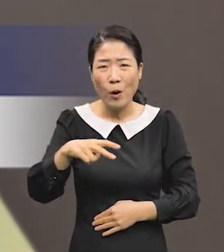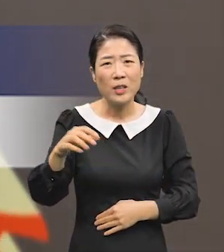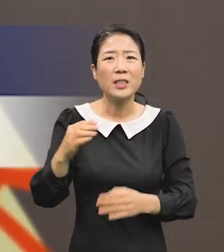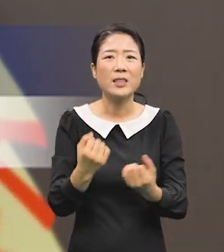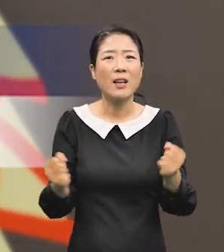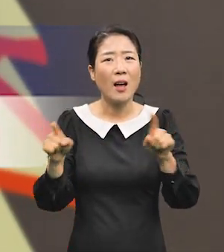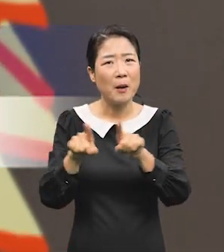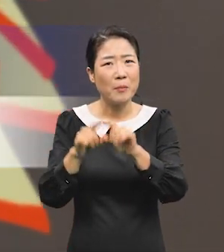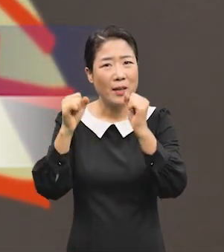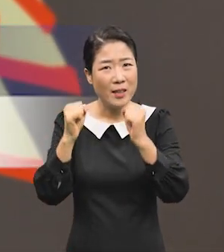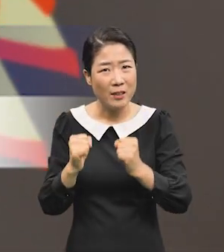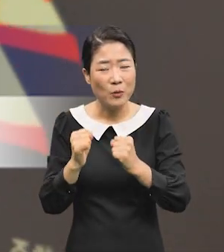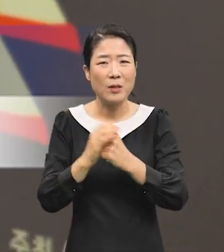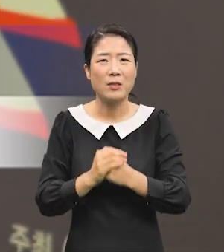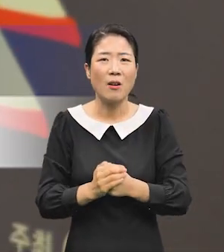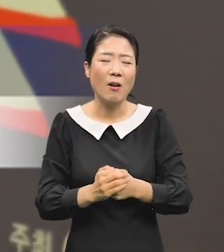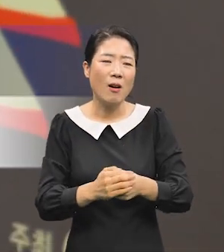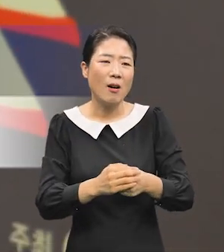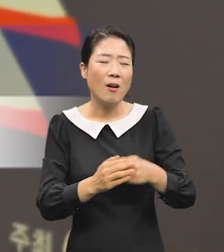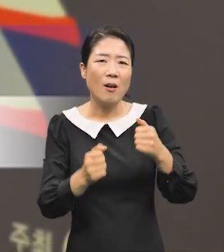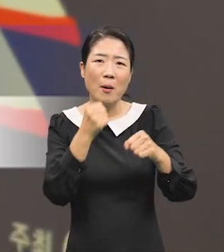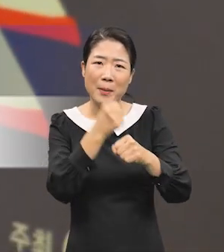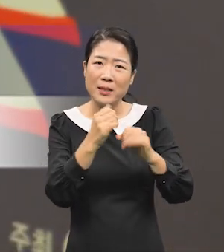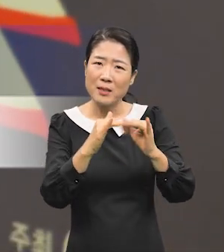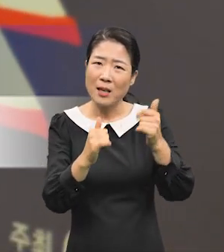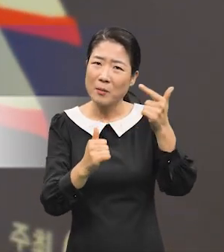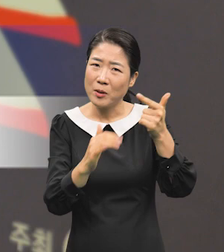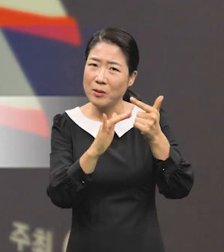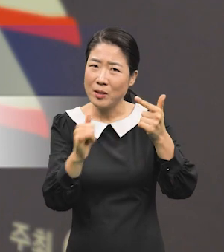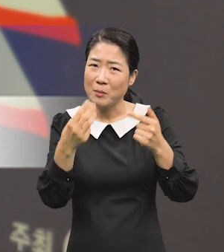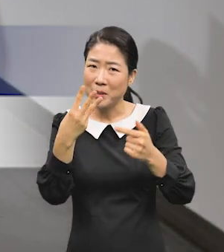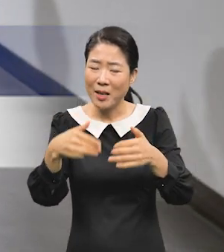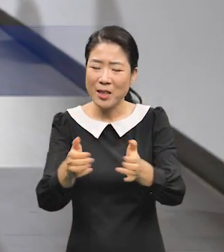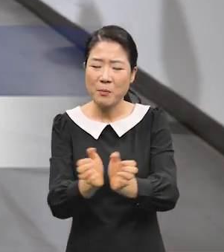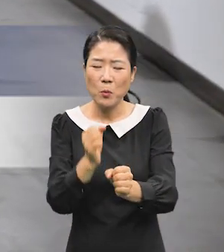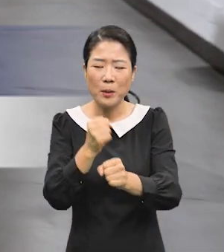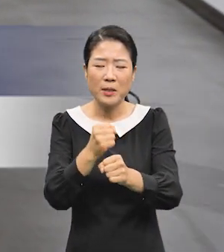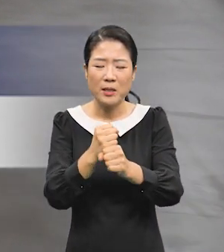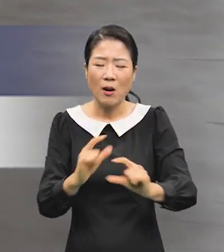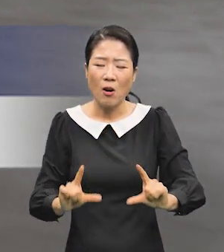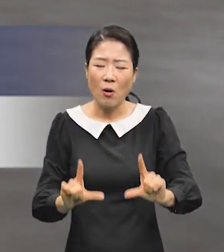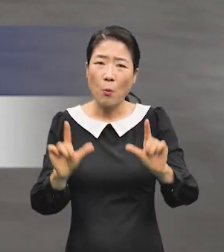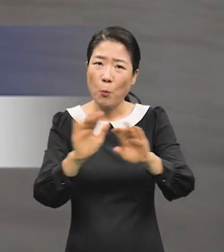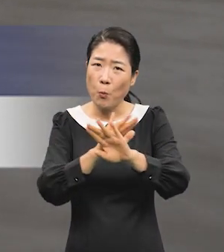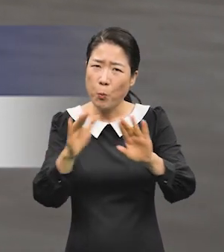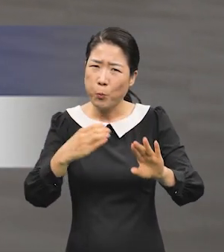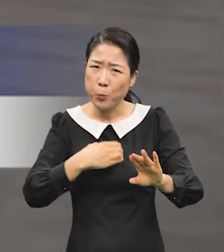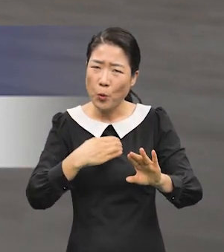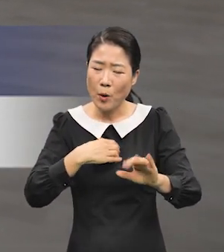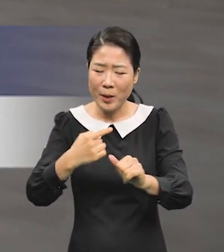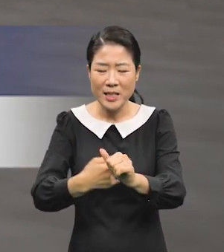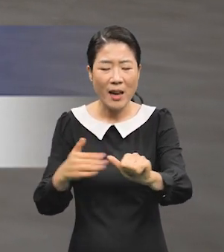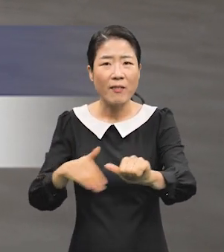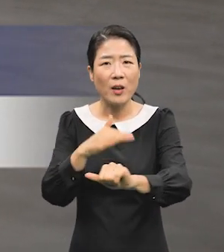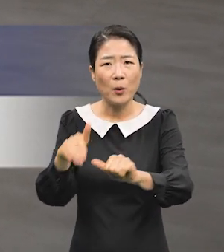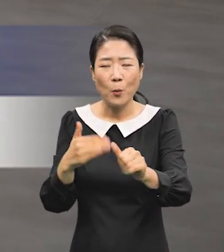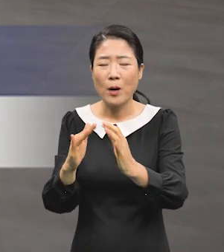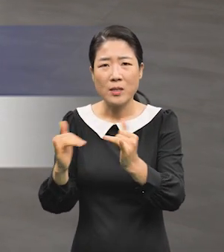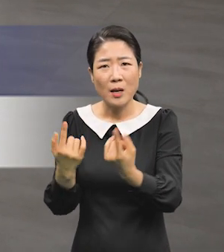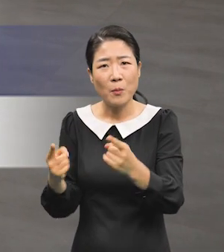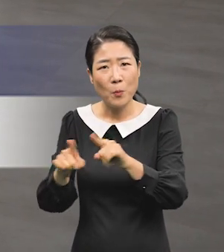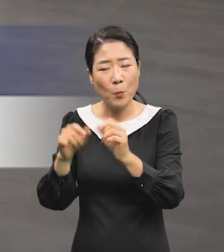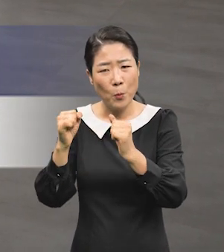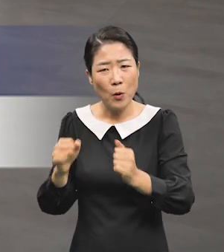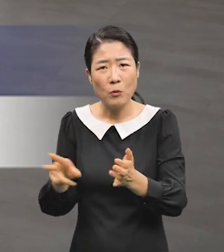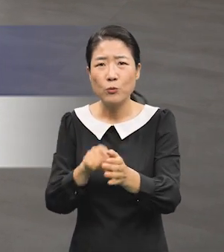공존에서 신진 중진작가 여섯 명이 세계 팀을 이루어 기후위기 자연 생태계와 인간의 공존 등 을 주제로